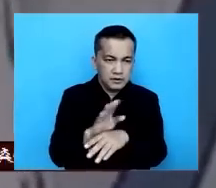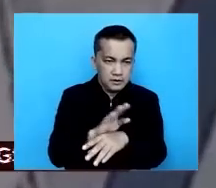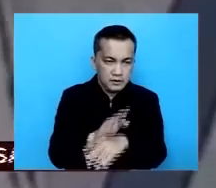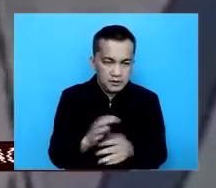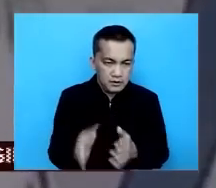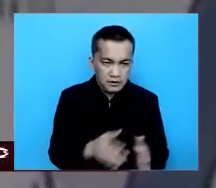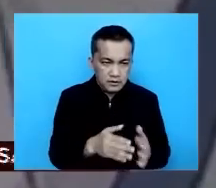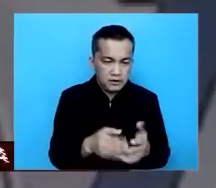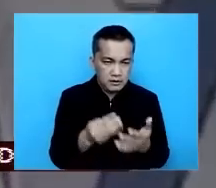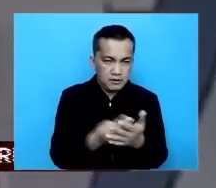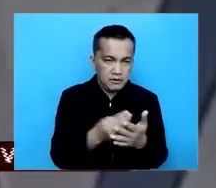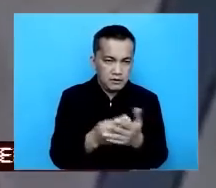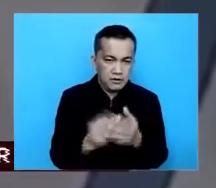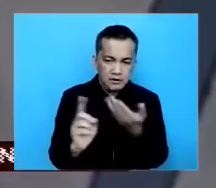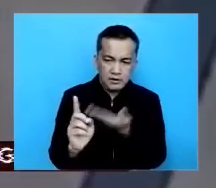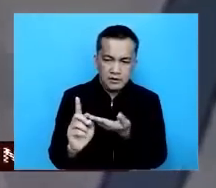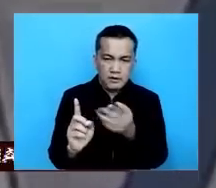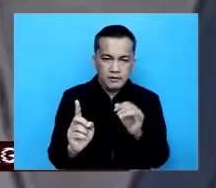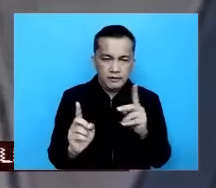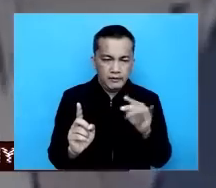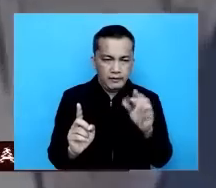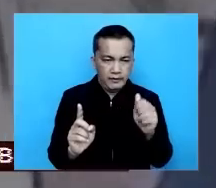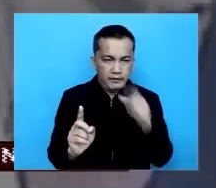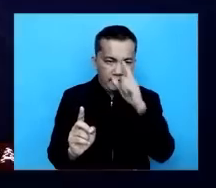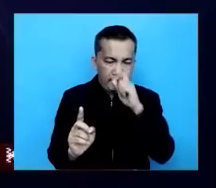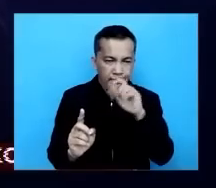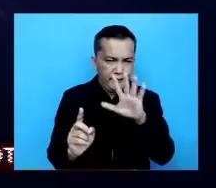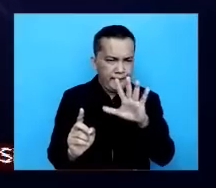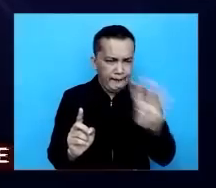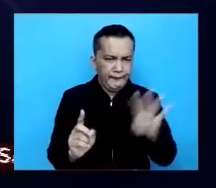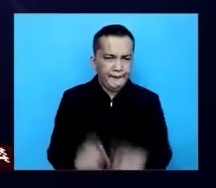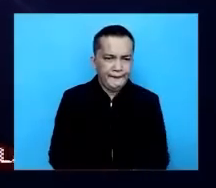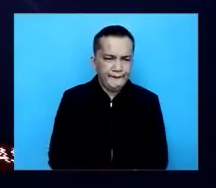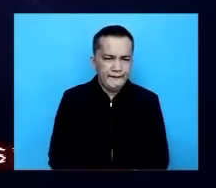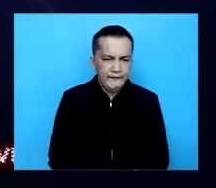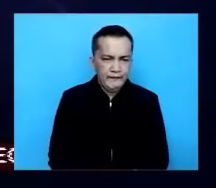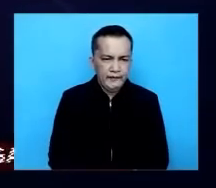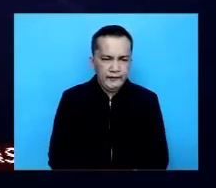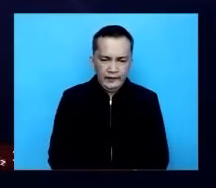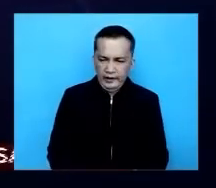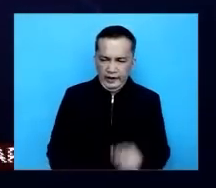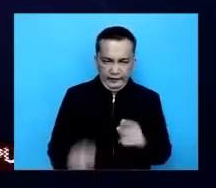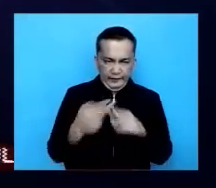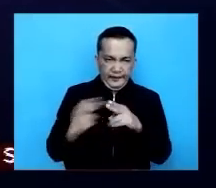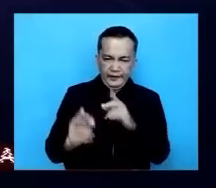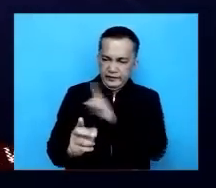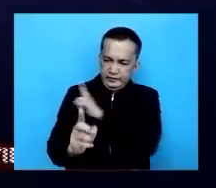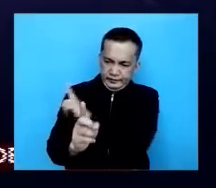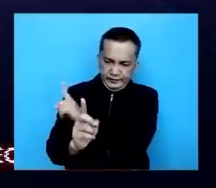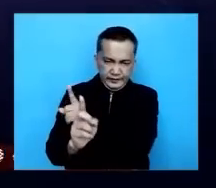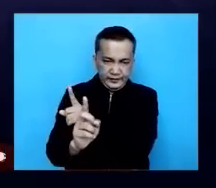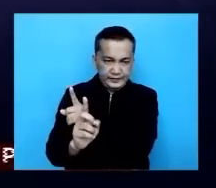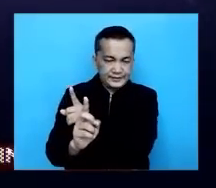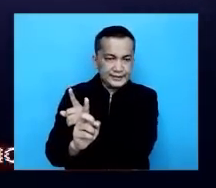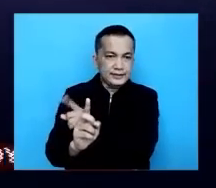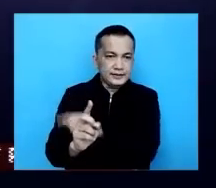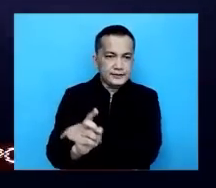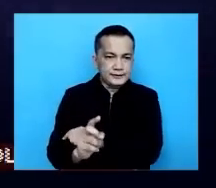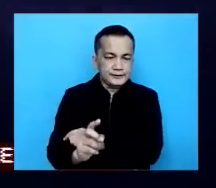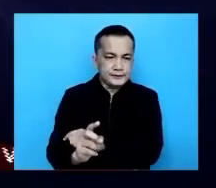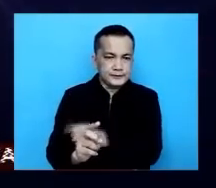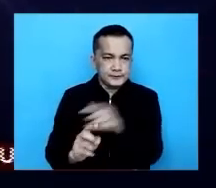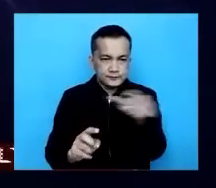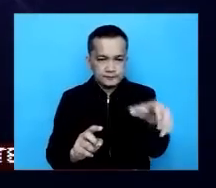mangga si Bernadita Zamora, 54 anyos. Maya-maya pa, sumulpot ang isang lalaki sa kanyang likuran